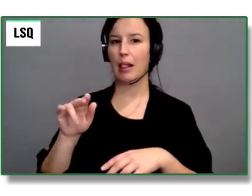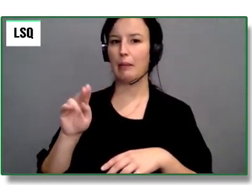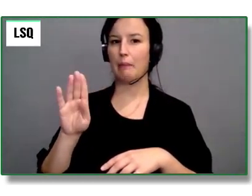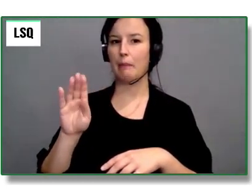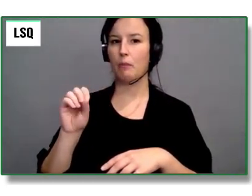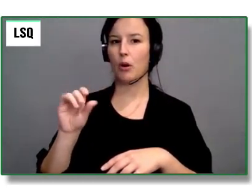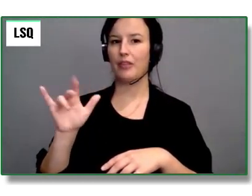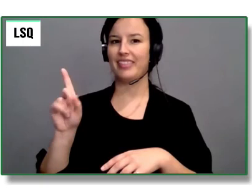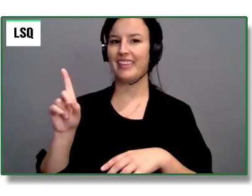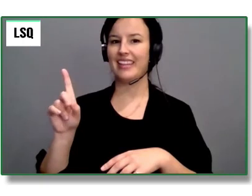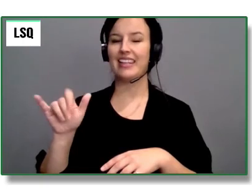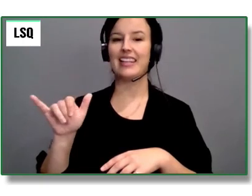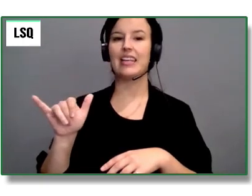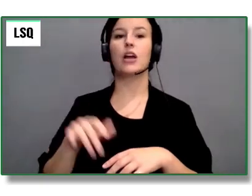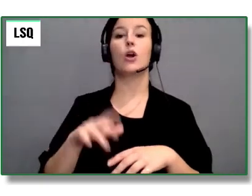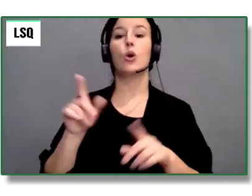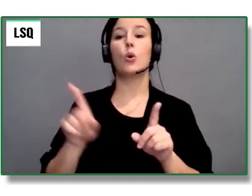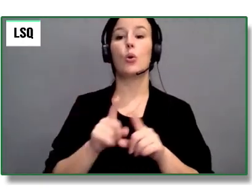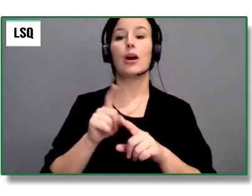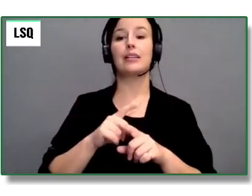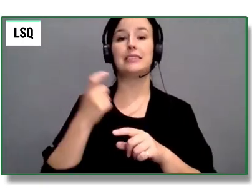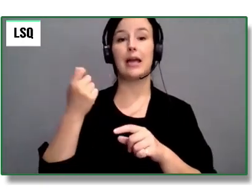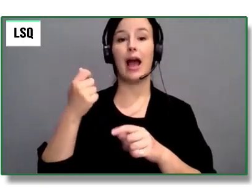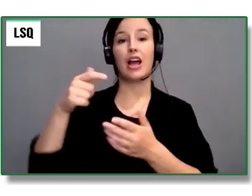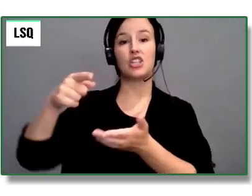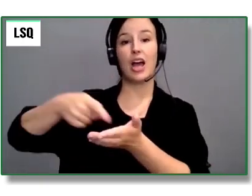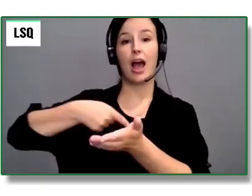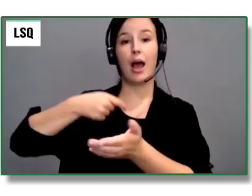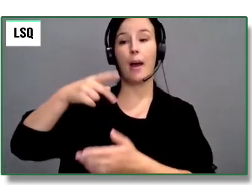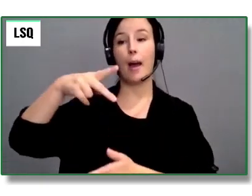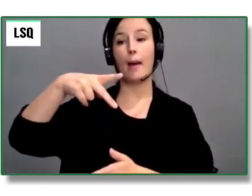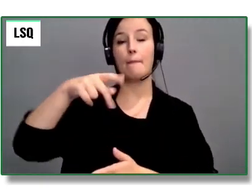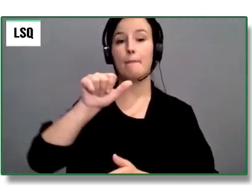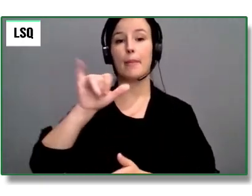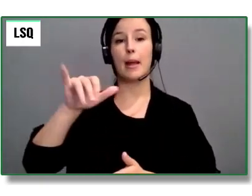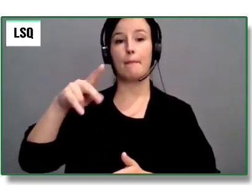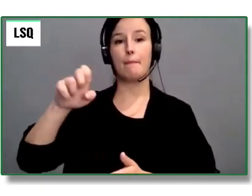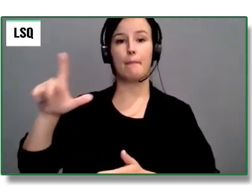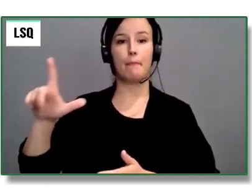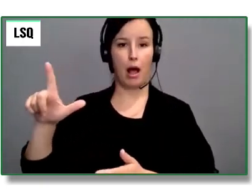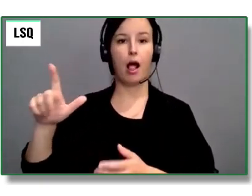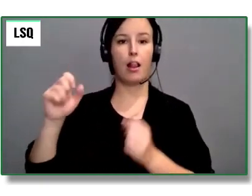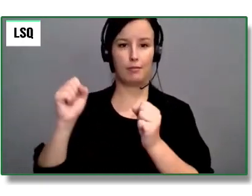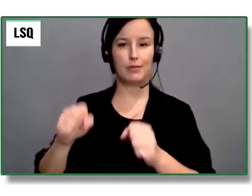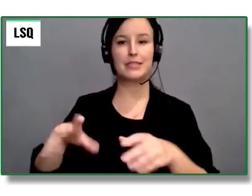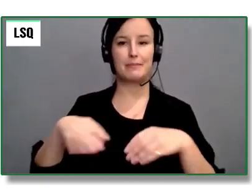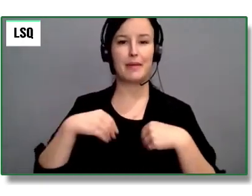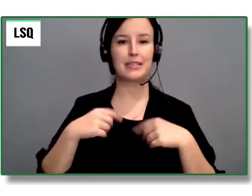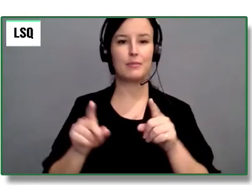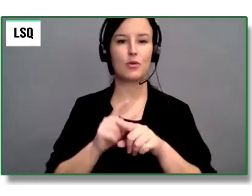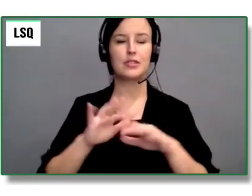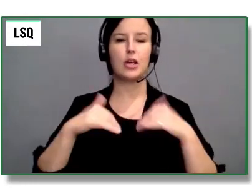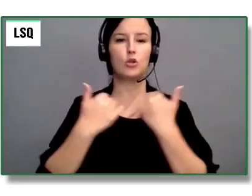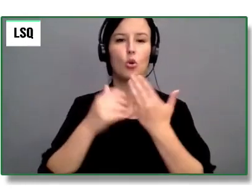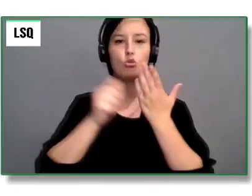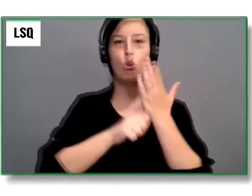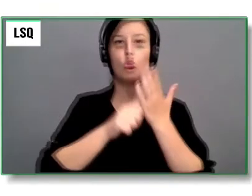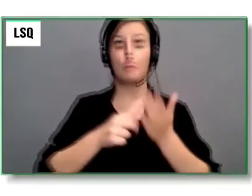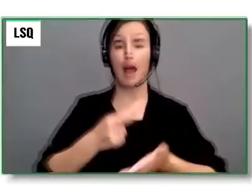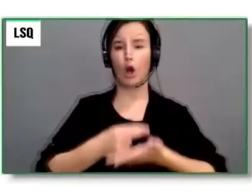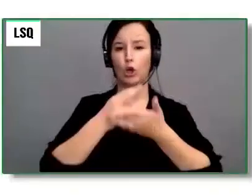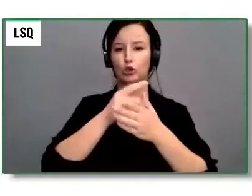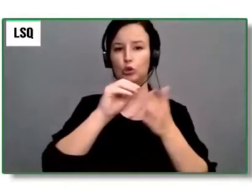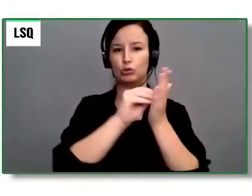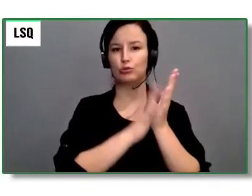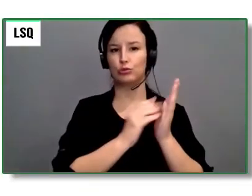j'accepte aussi les paiements sur PayPal. Et toute cette information sera dans le document de ressources qui accompagnera la